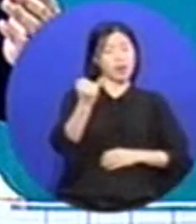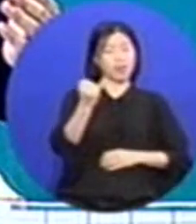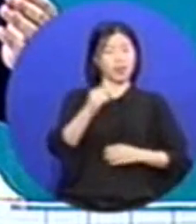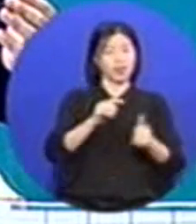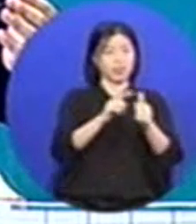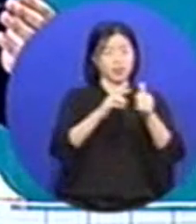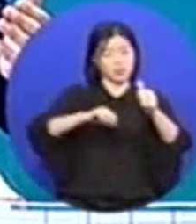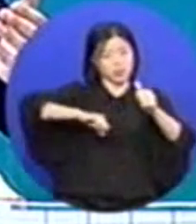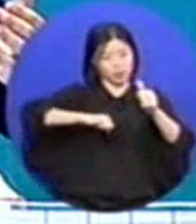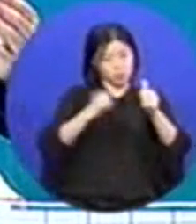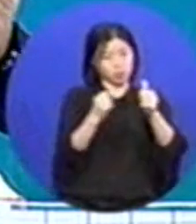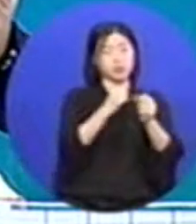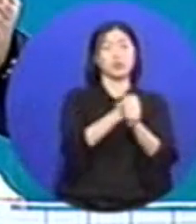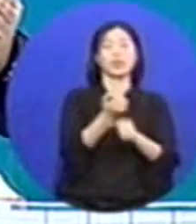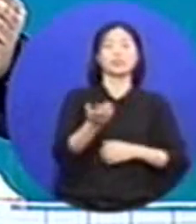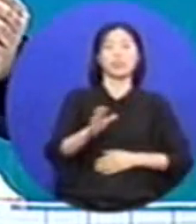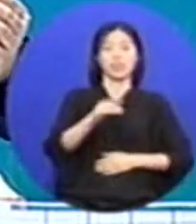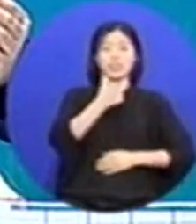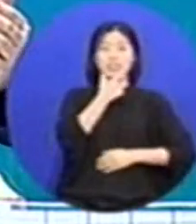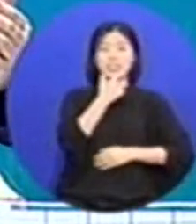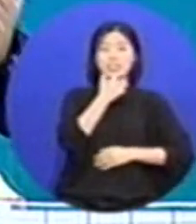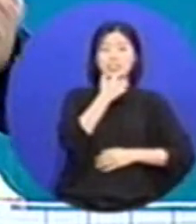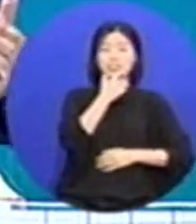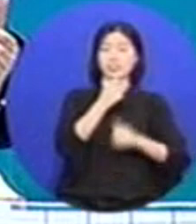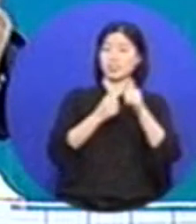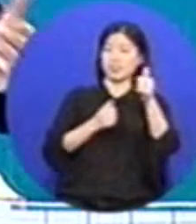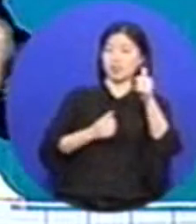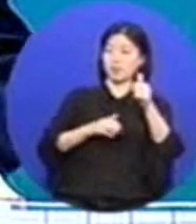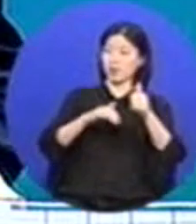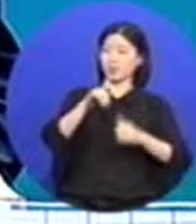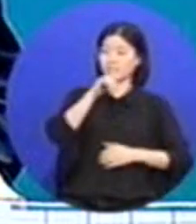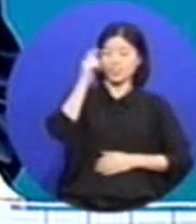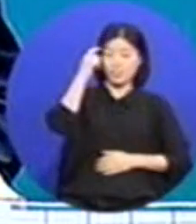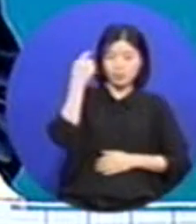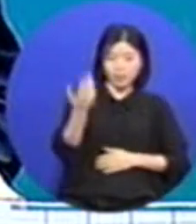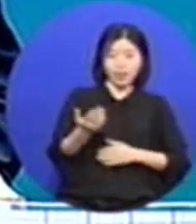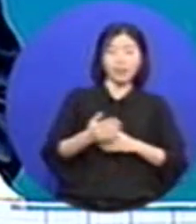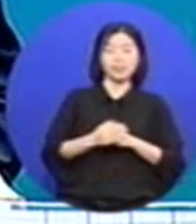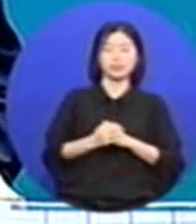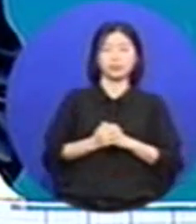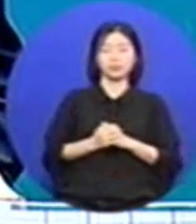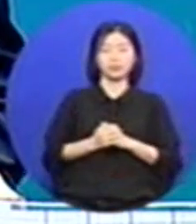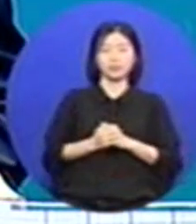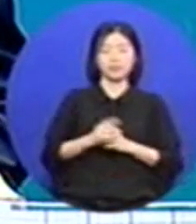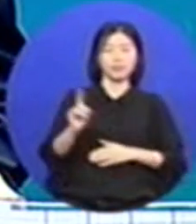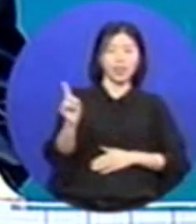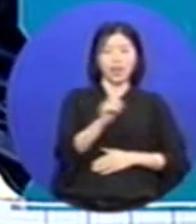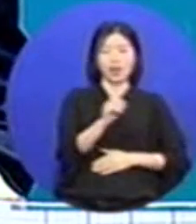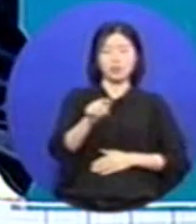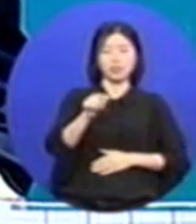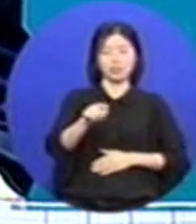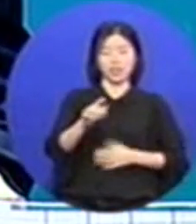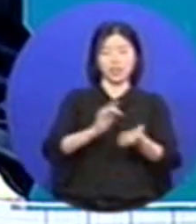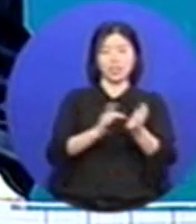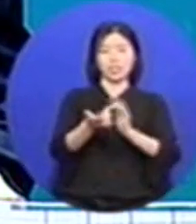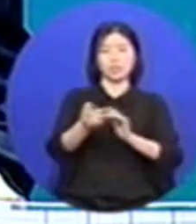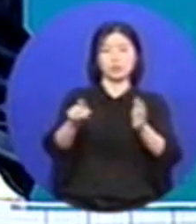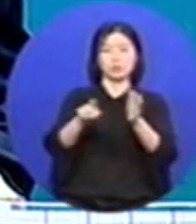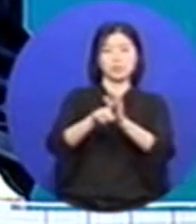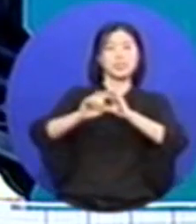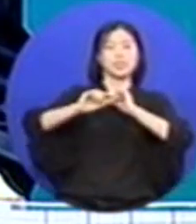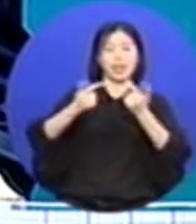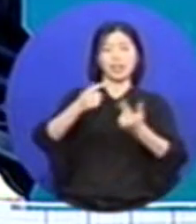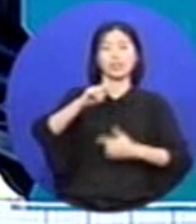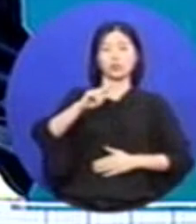복종하는 데 실 탈 남편이 어디 있겠어요 아무리 그가 예수를 안 믿는 남편이라